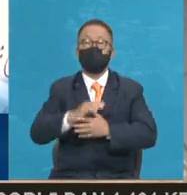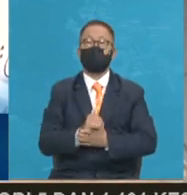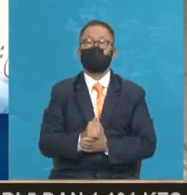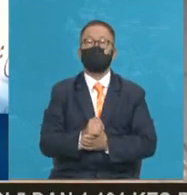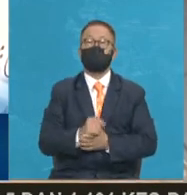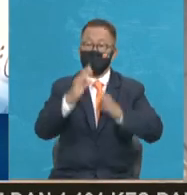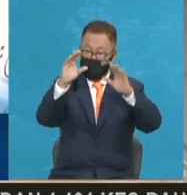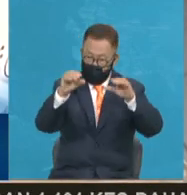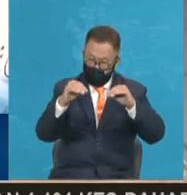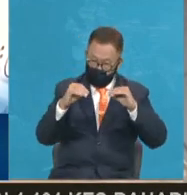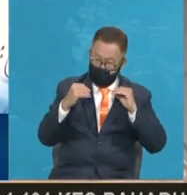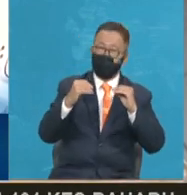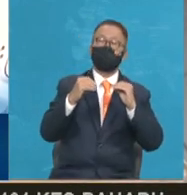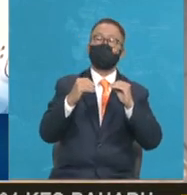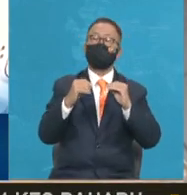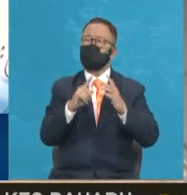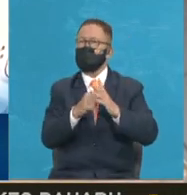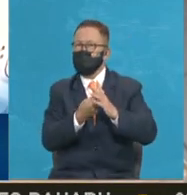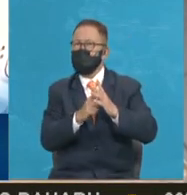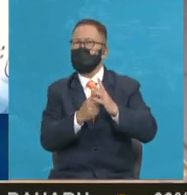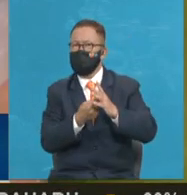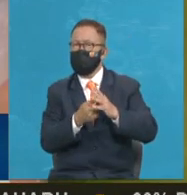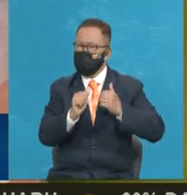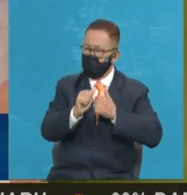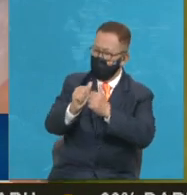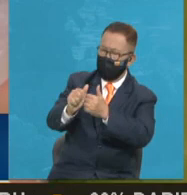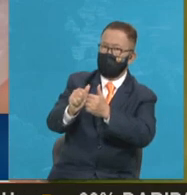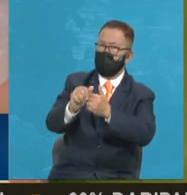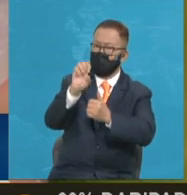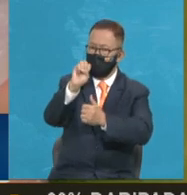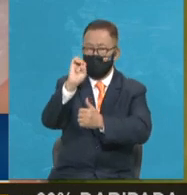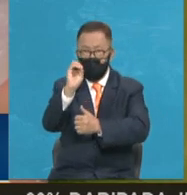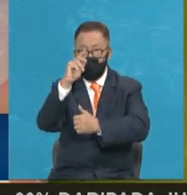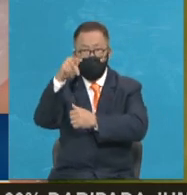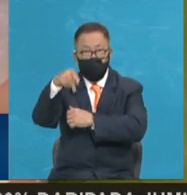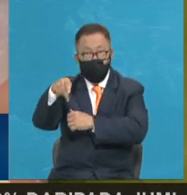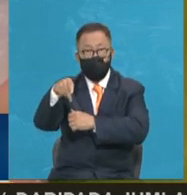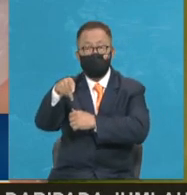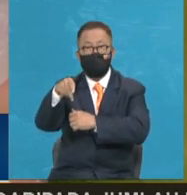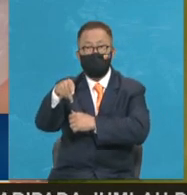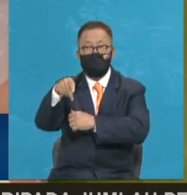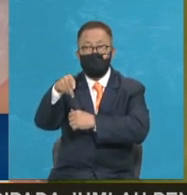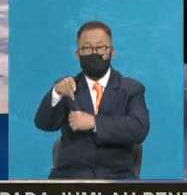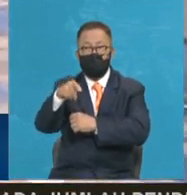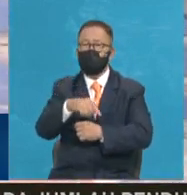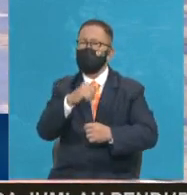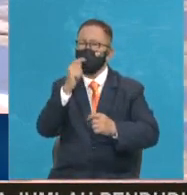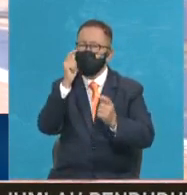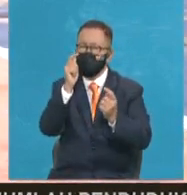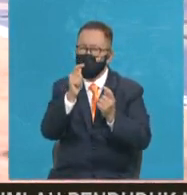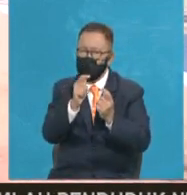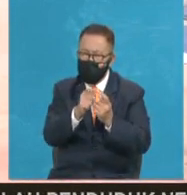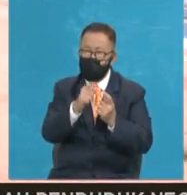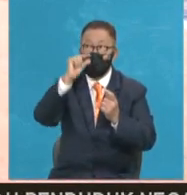penerimaan sumbangan dilaksanakan dengan kaidah tanpa sentuh begitu prosedur operasi standar t-shop yang ditetapkan oleh Kementerian Kesehatan